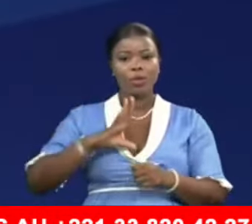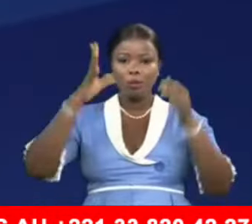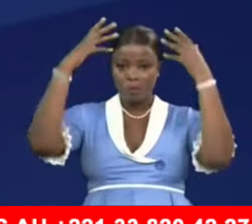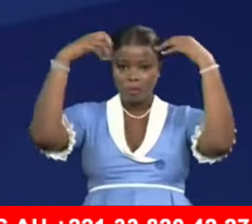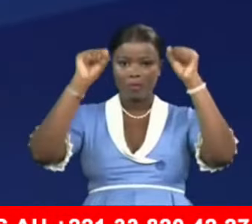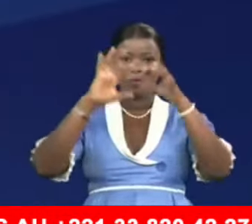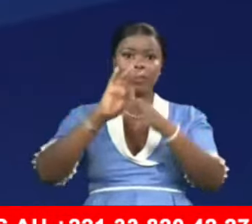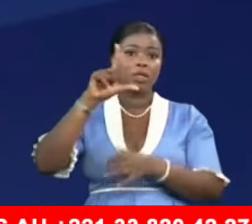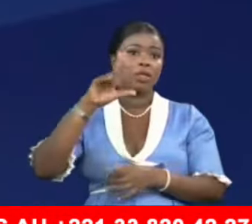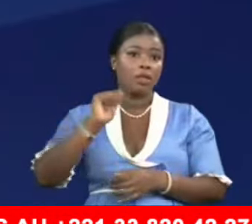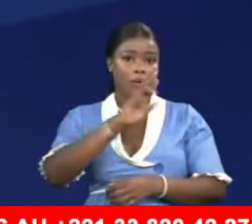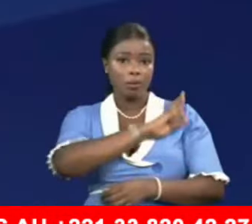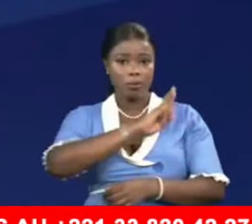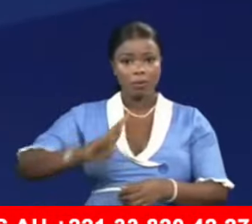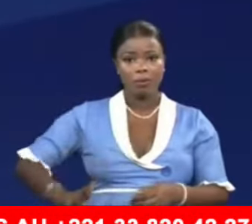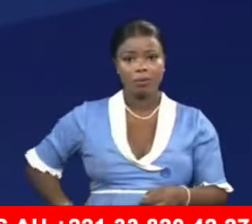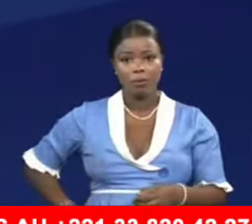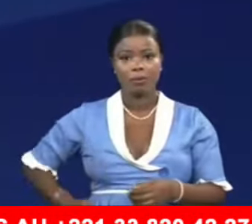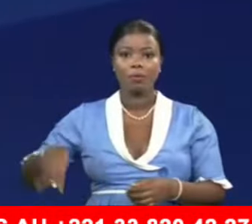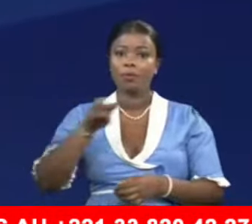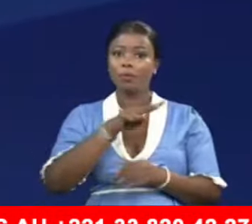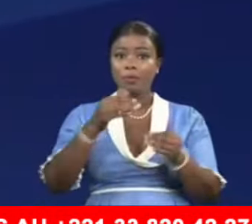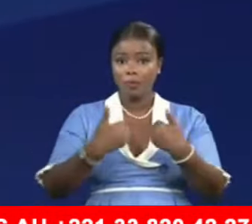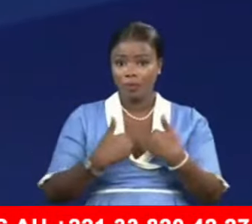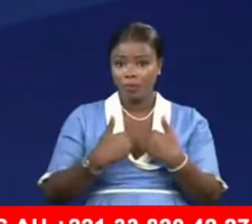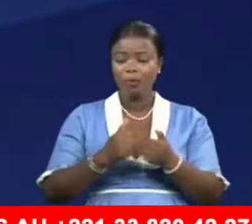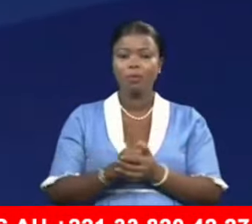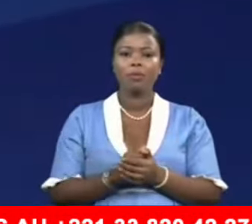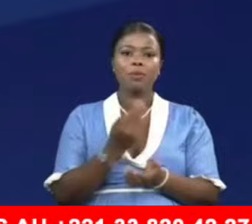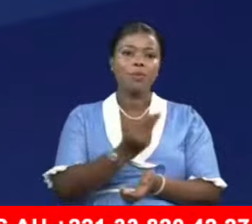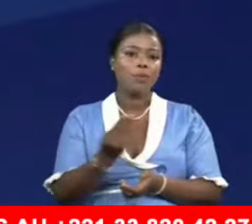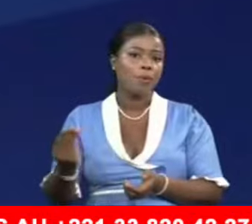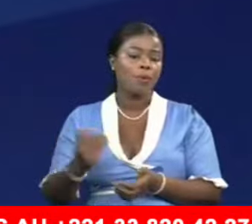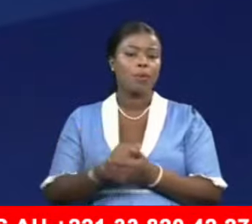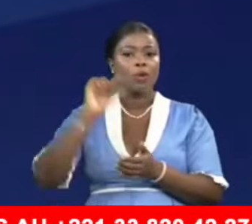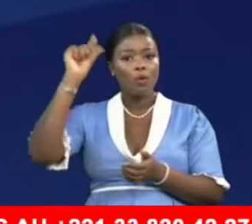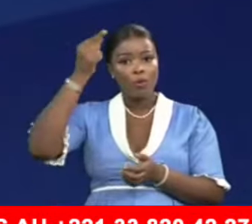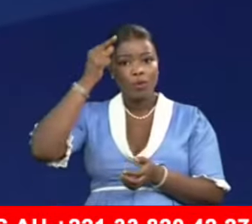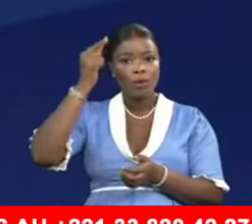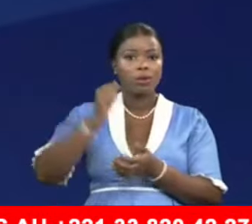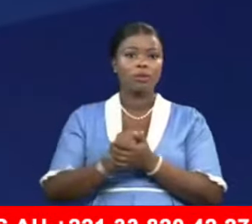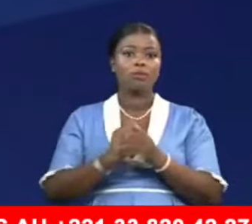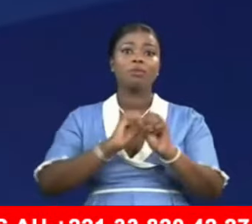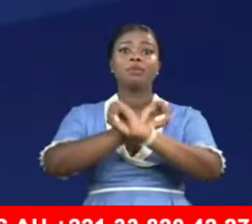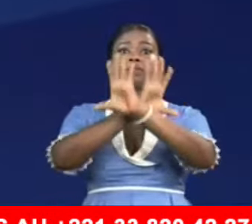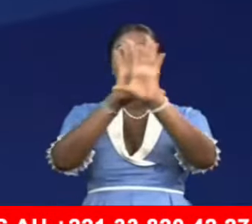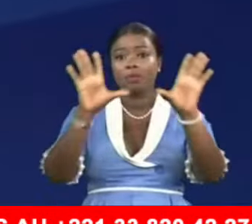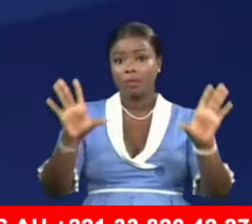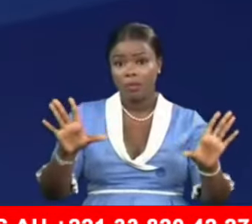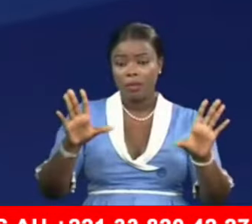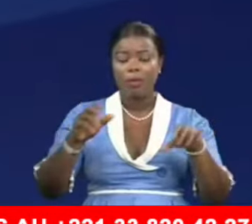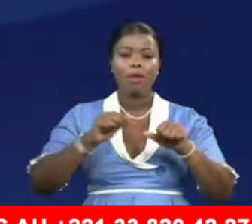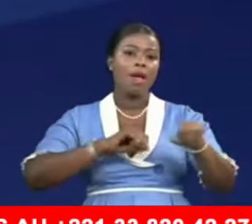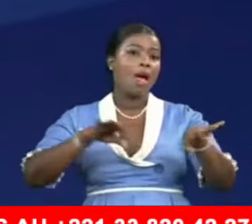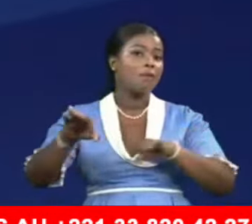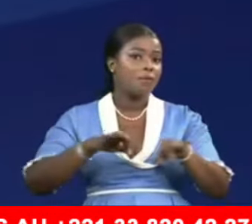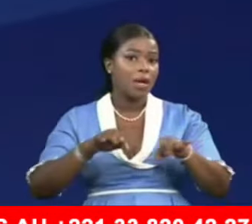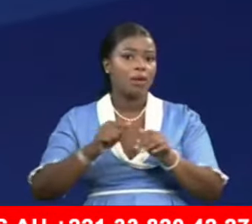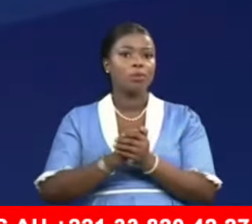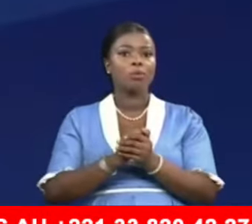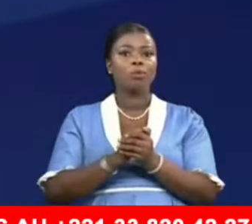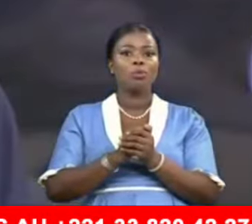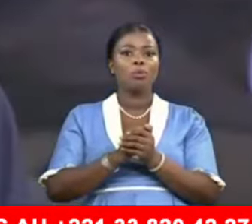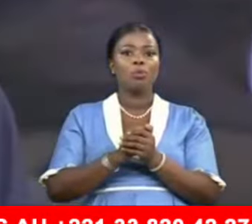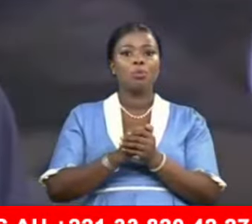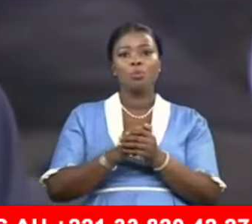République vous avez matérialisé votre attachement à une gouvernance transparente et vertueuse des affaires publiques dès